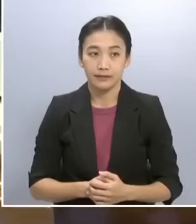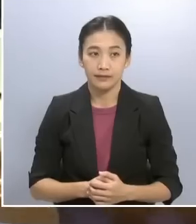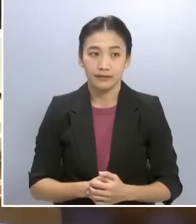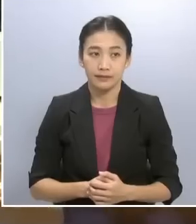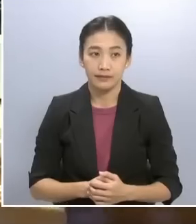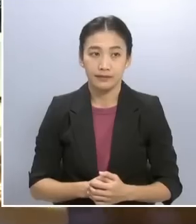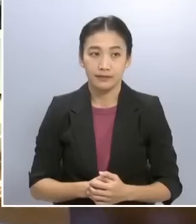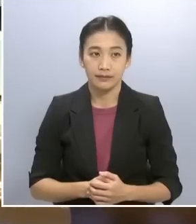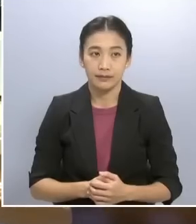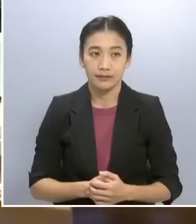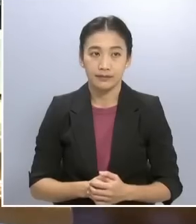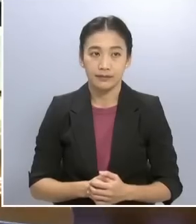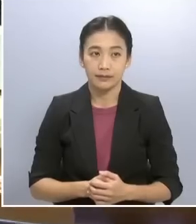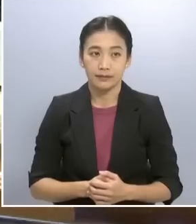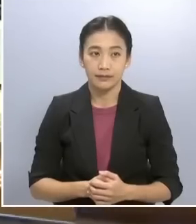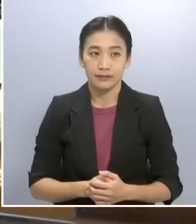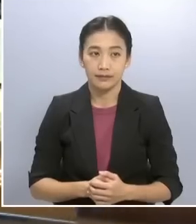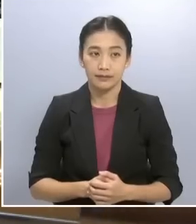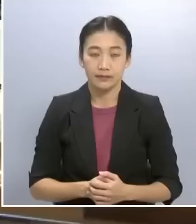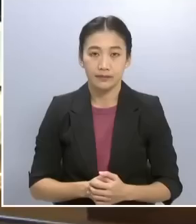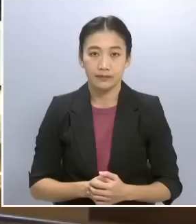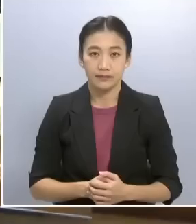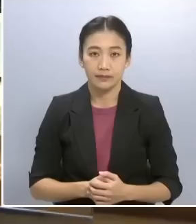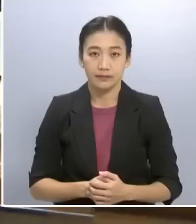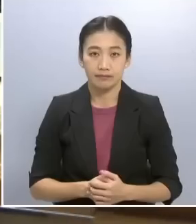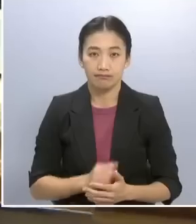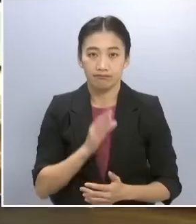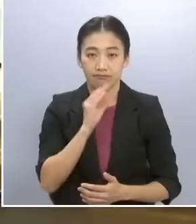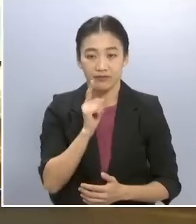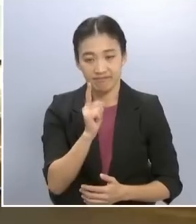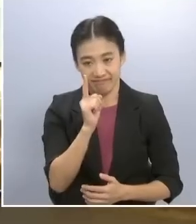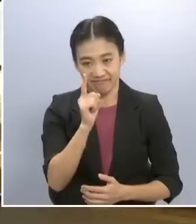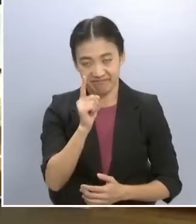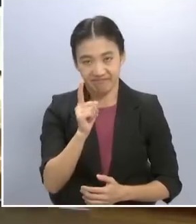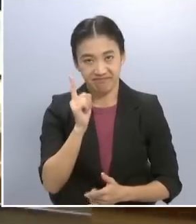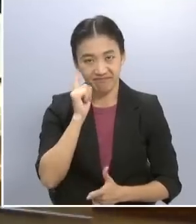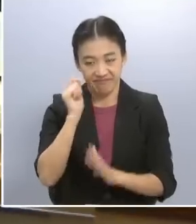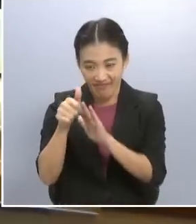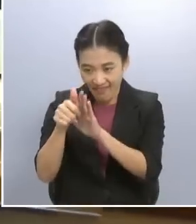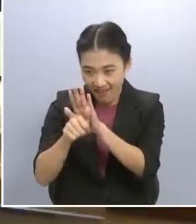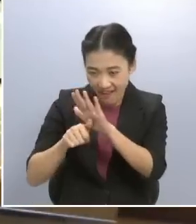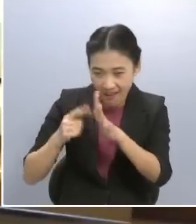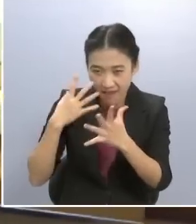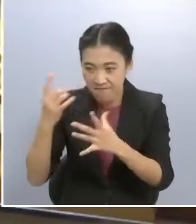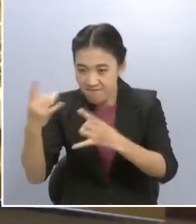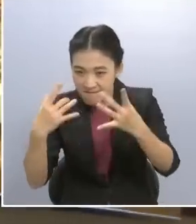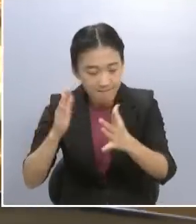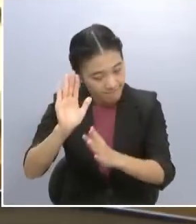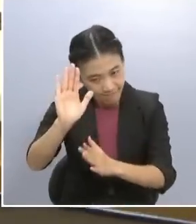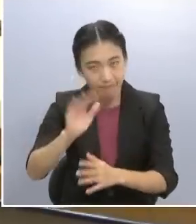ราเหยียบด้วยนะคะ เนี่ยเล่นรับหลังเอากูต่อหน้าเป็นลูกผู้ชายหน่อย